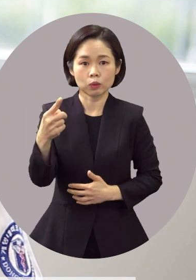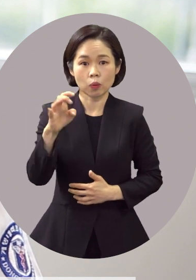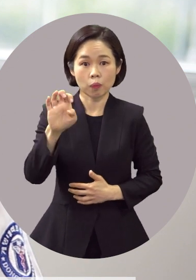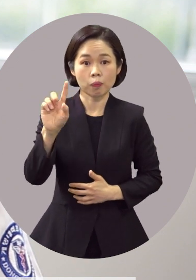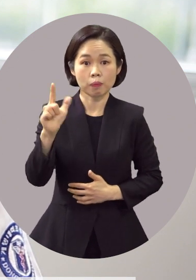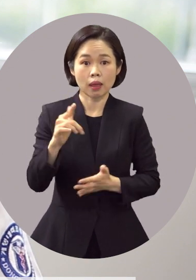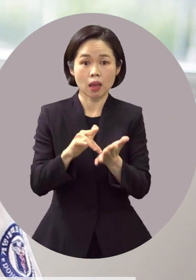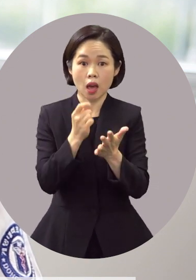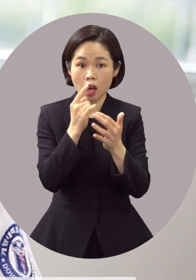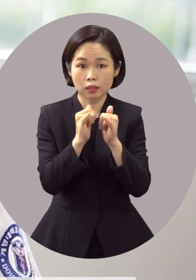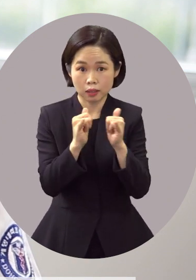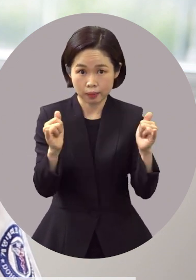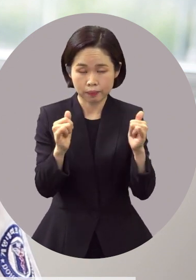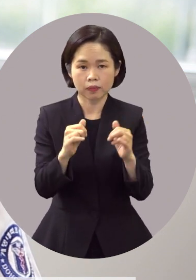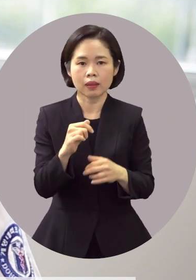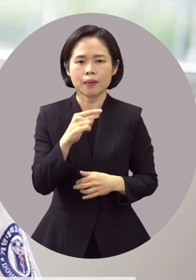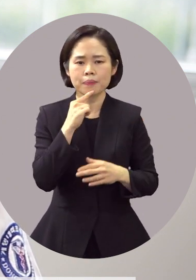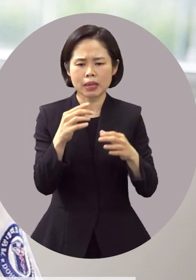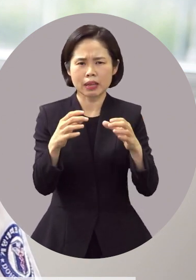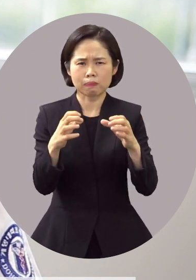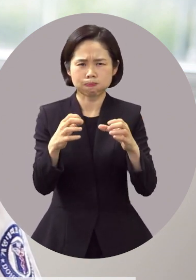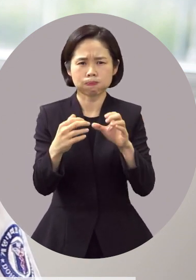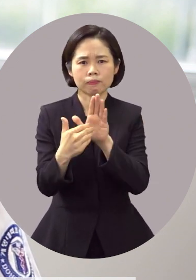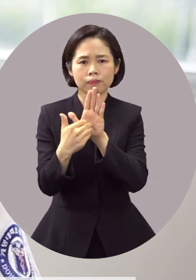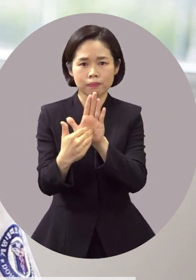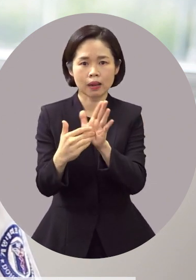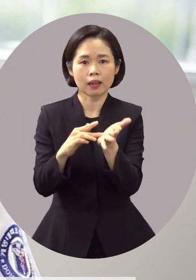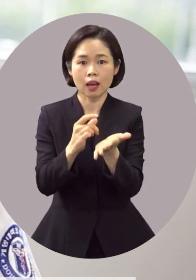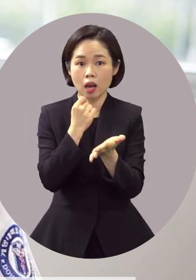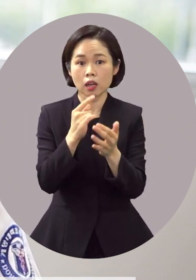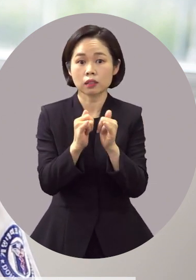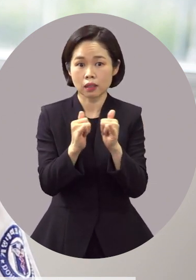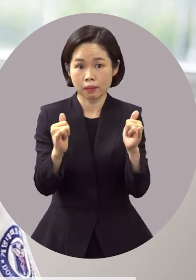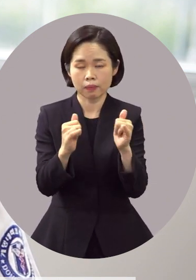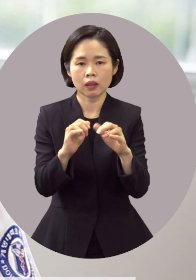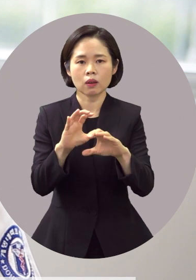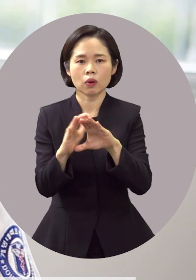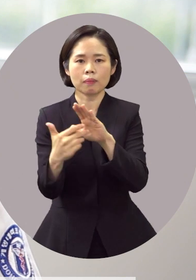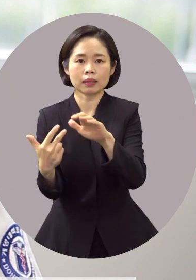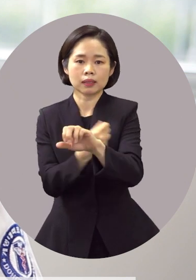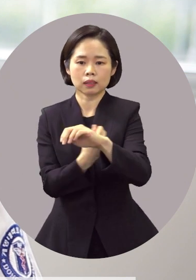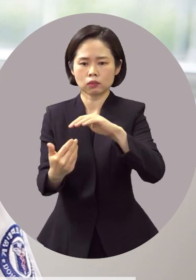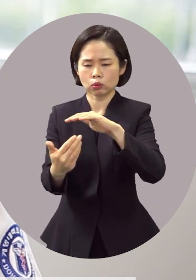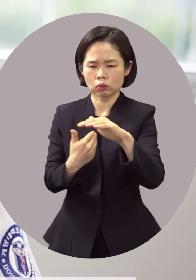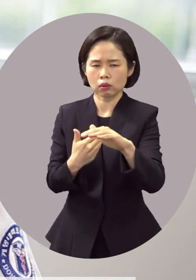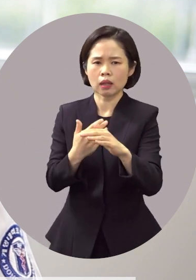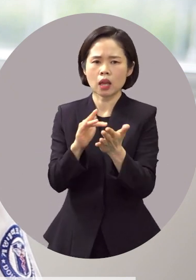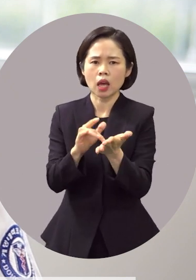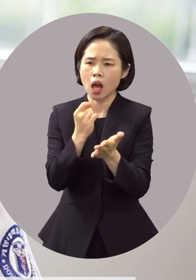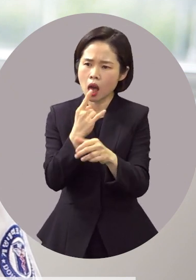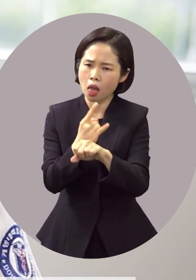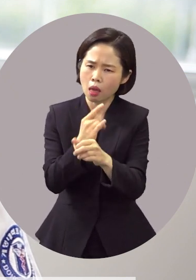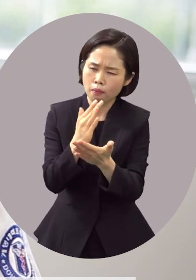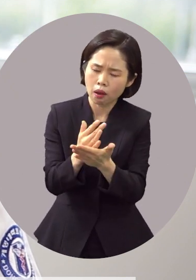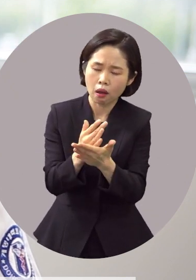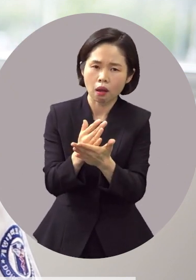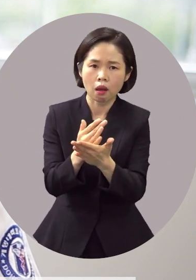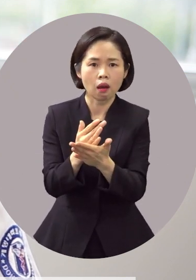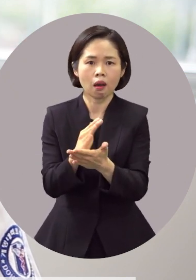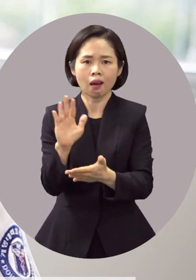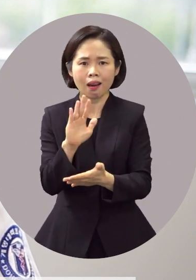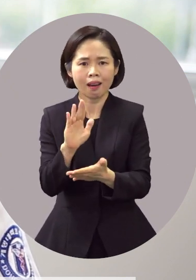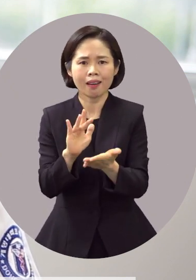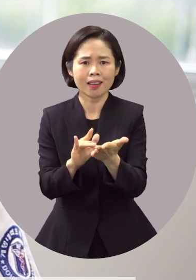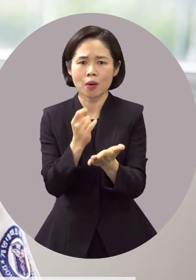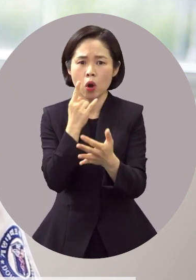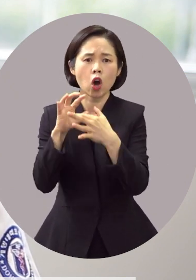항혈소판제를 투약 중인 관상동맥 질환자나 항응고제를 투약 중인 부정맥 환자분들께서 코로나 백신 근육 주사 전에 투약